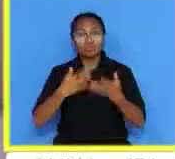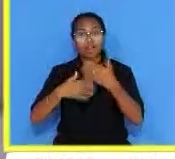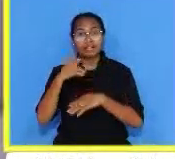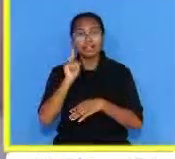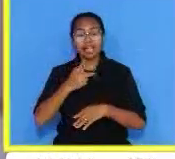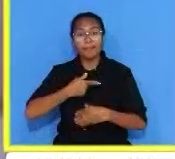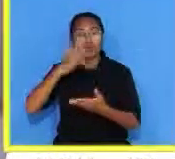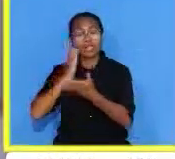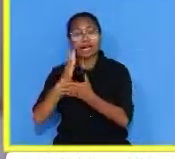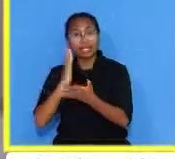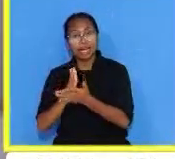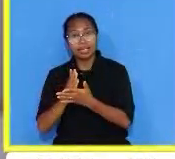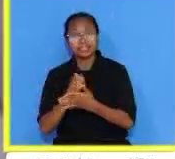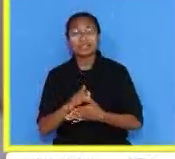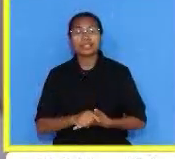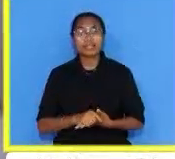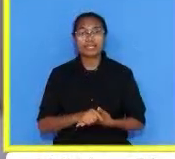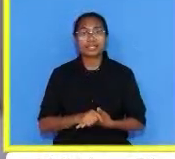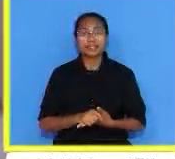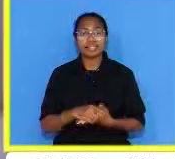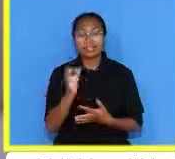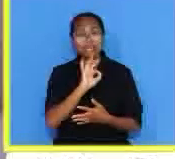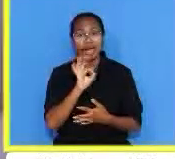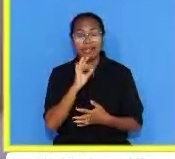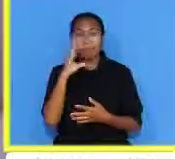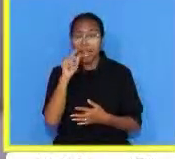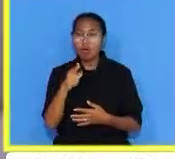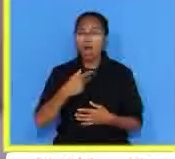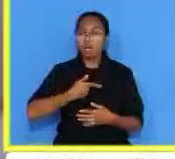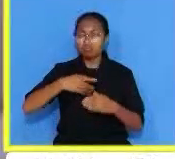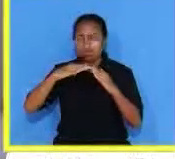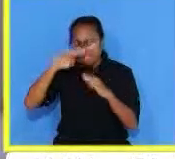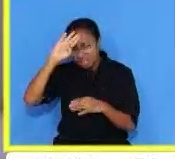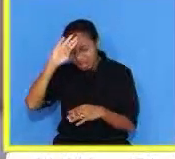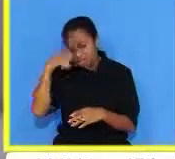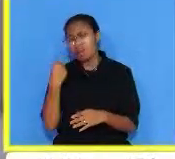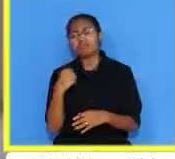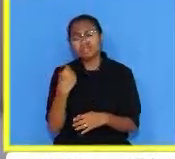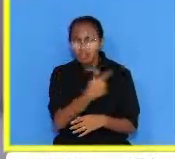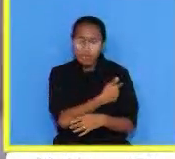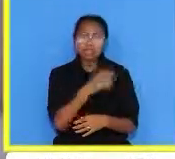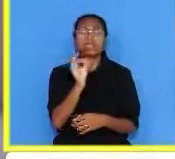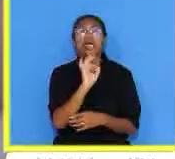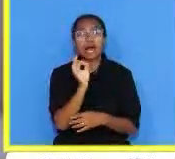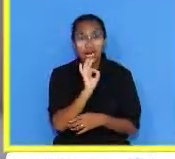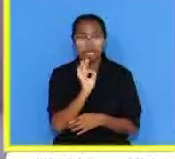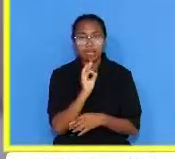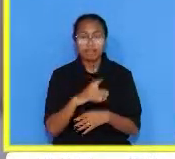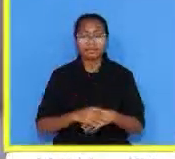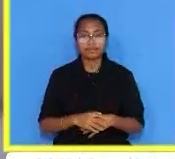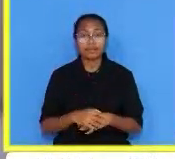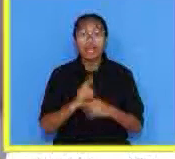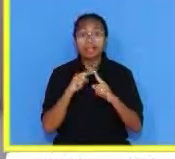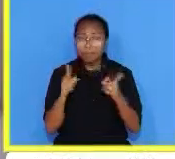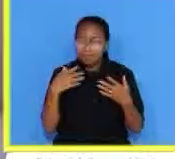saya tekankan, kami tekankan, jangan memvonis diri sendiri untuk tidak bisa menerima vaksin,